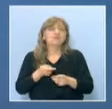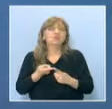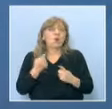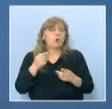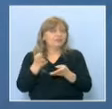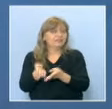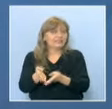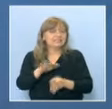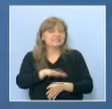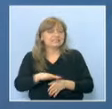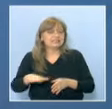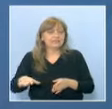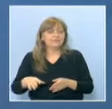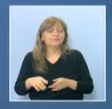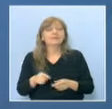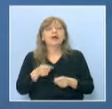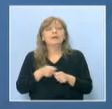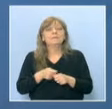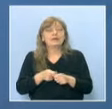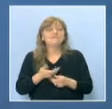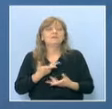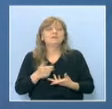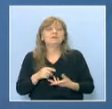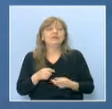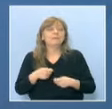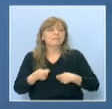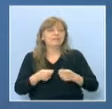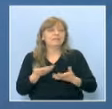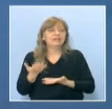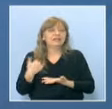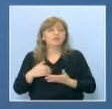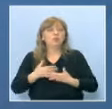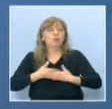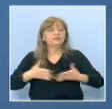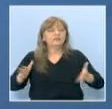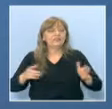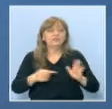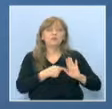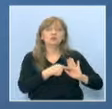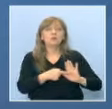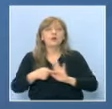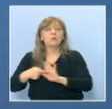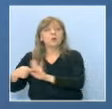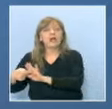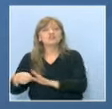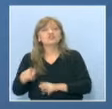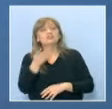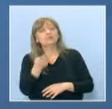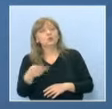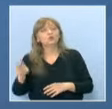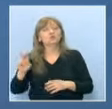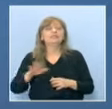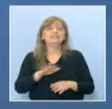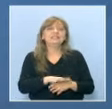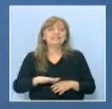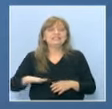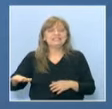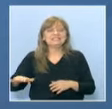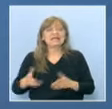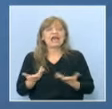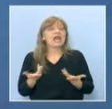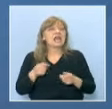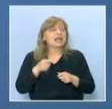Обикновено правим и оркшоп преди базара, преди самото откриване, за да покажат и на другите деца как са